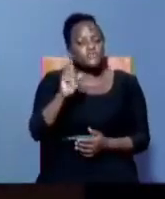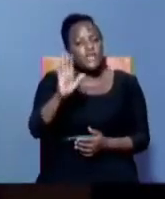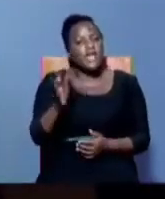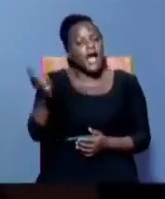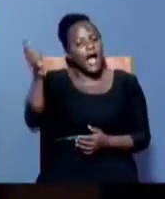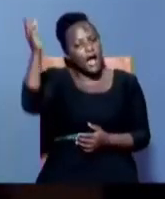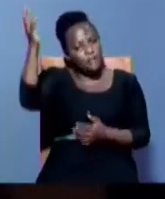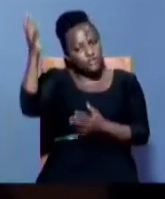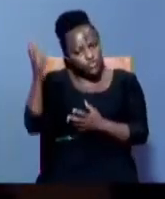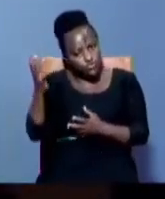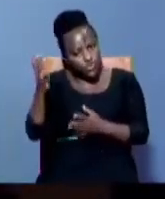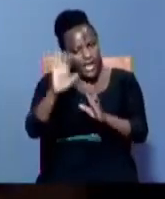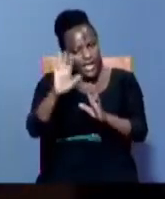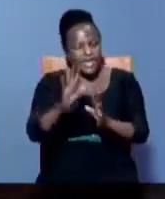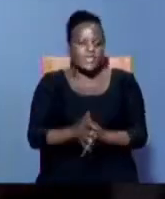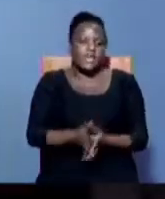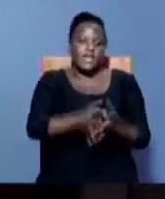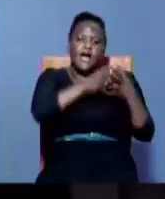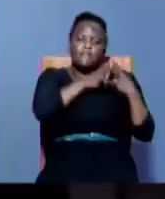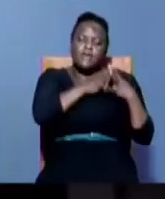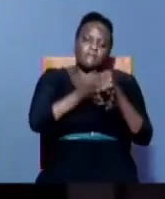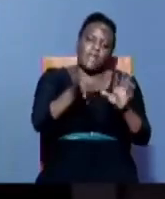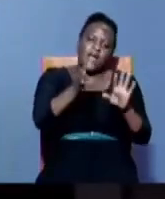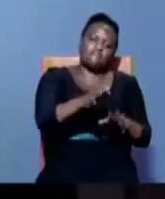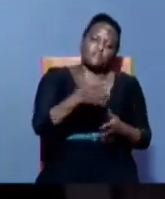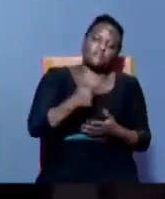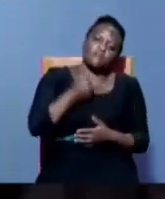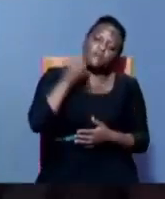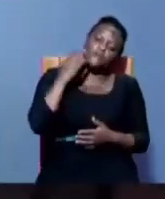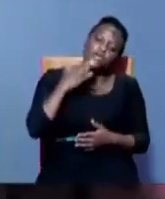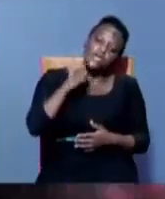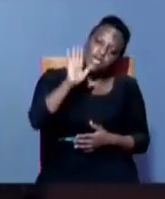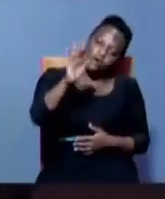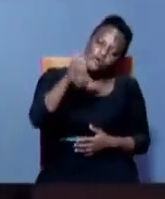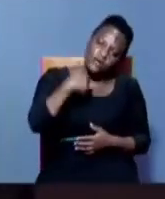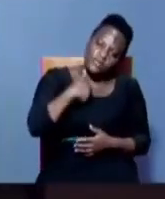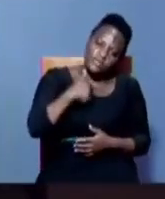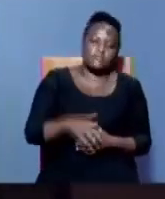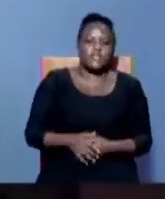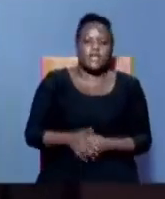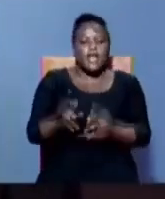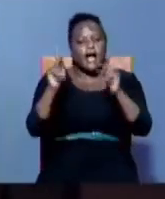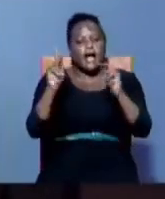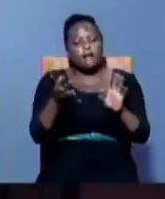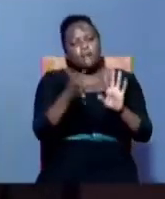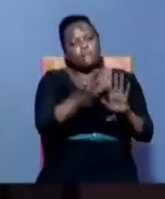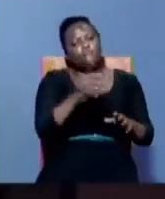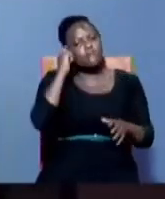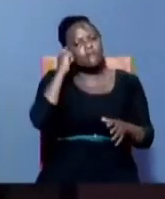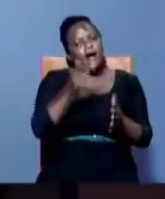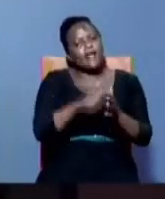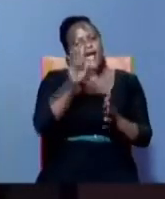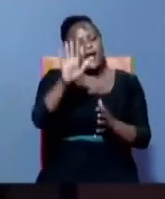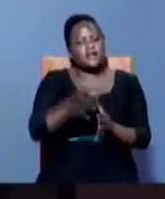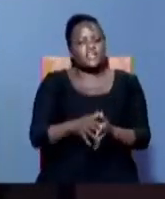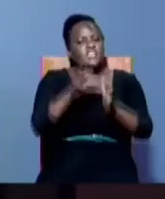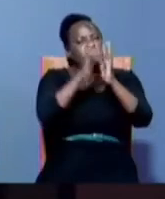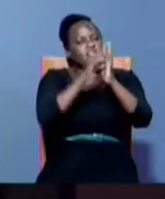hatia, ichukue afe kwa ajili yako na kwa ajili yangu. Na kama amekufa, maana yake sheria